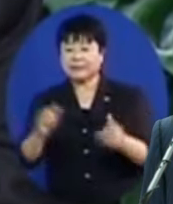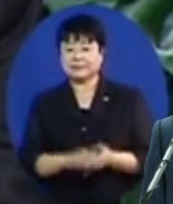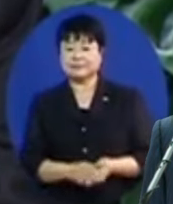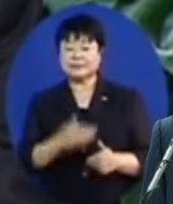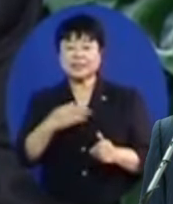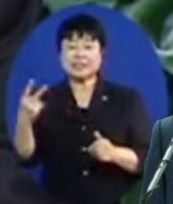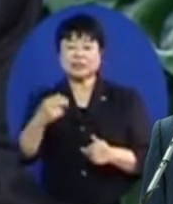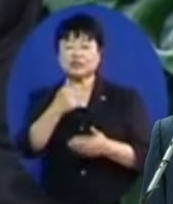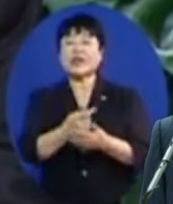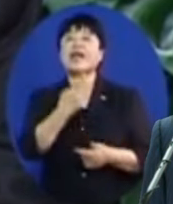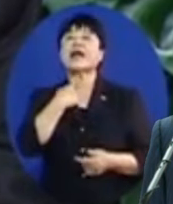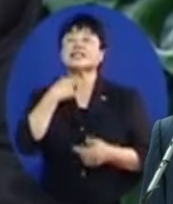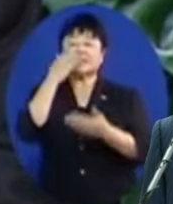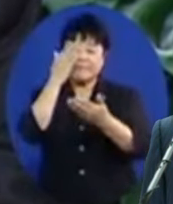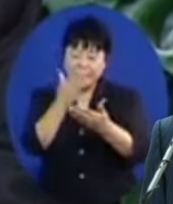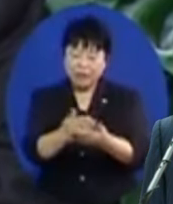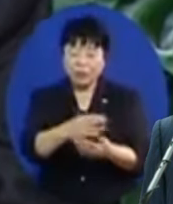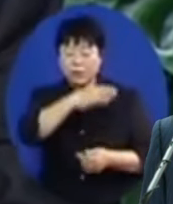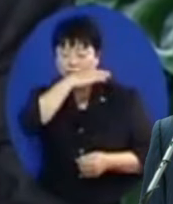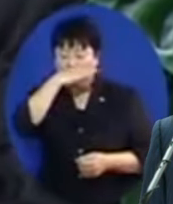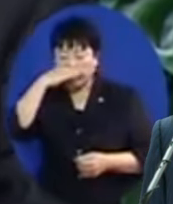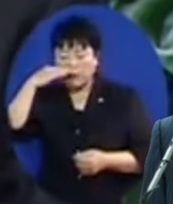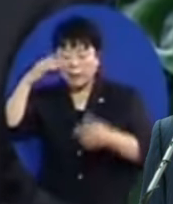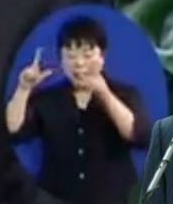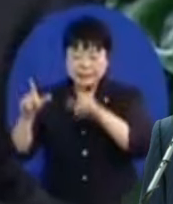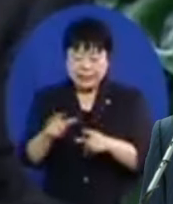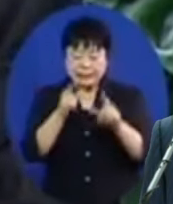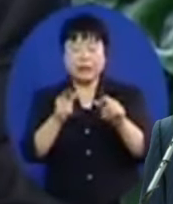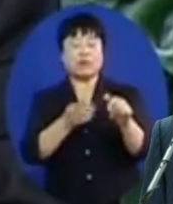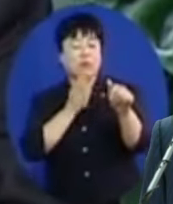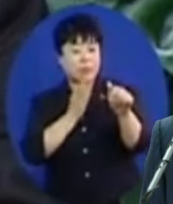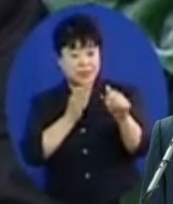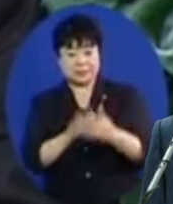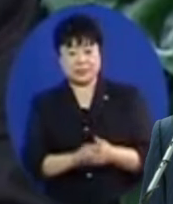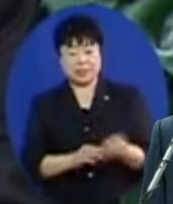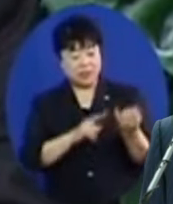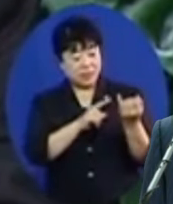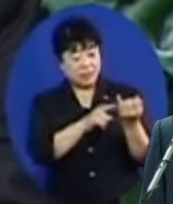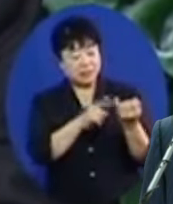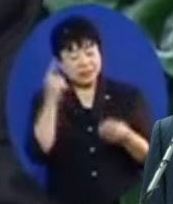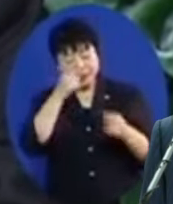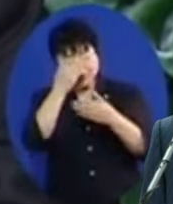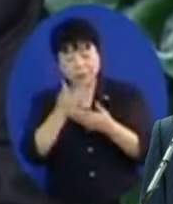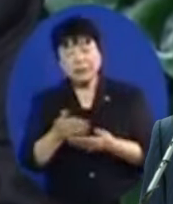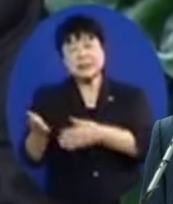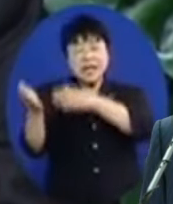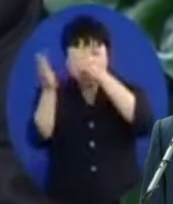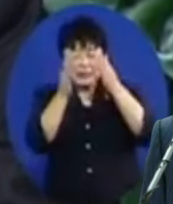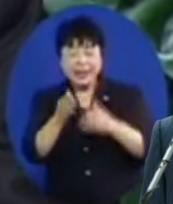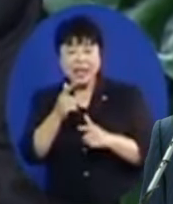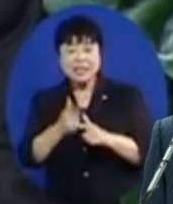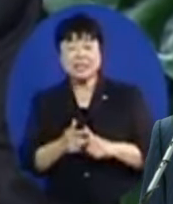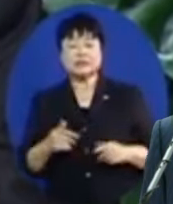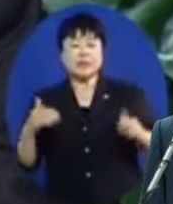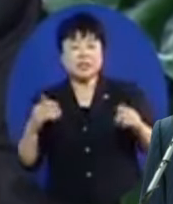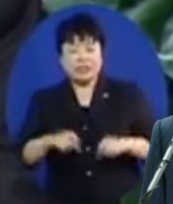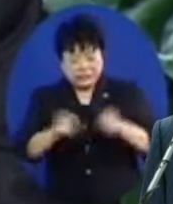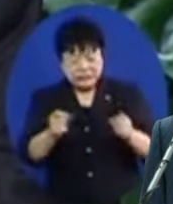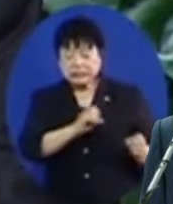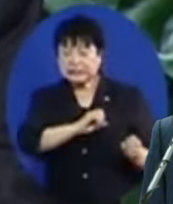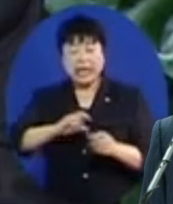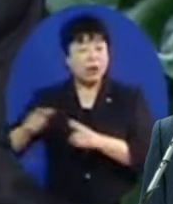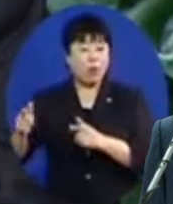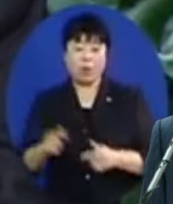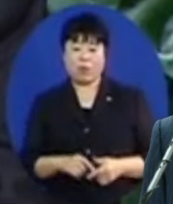가서 다시는 죄를 짓지 말고 올바른 생활을 하라. 이 여자는 상처 입은 갈대인데 예수님이 끄끄버리지